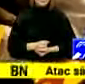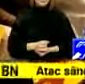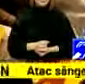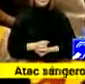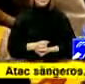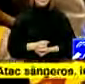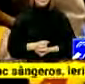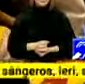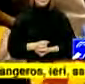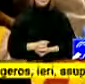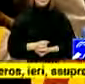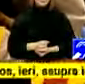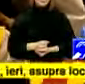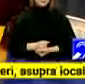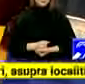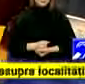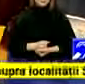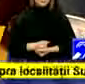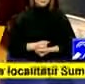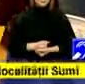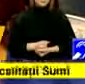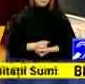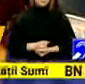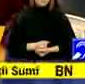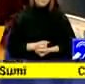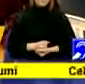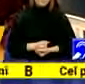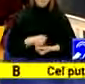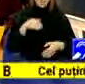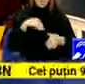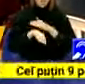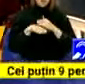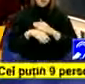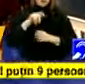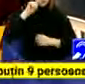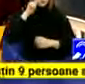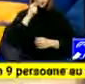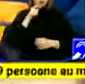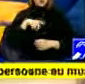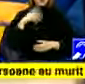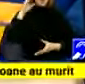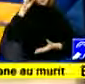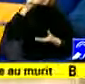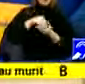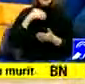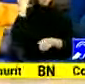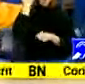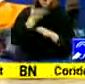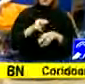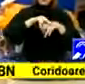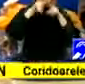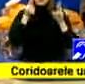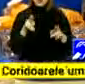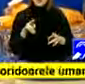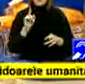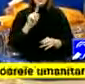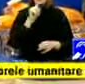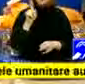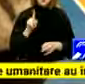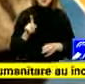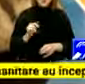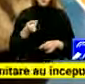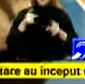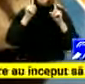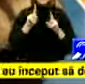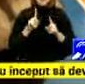Tonight we come train, bus. Refugiații ucraineni vor fi cazați în hoteluri și pensiuni din orașul Buzău și